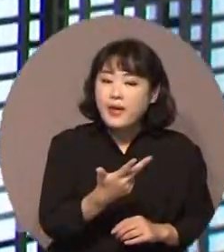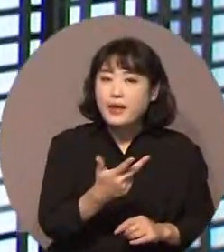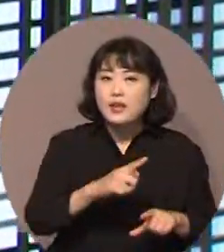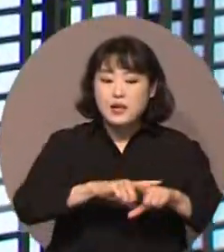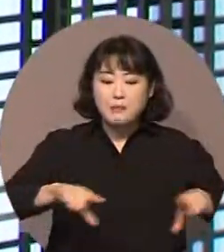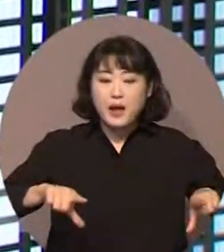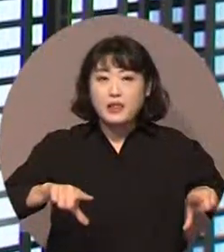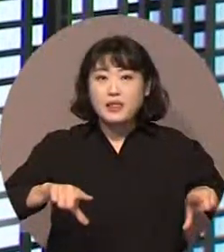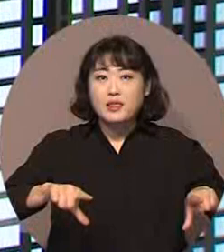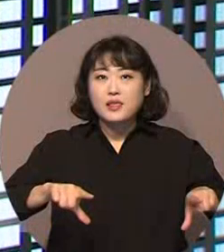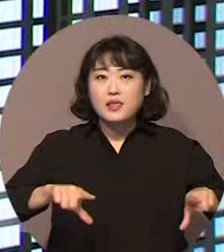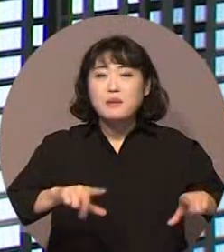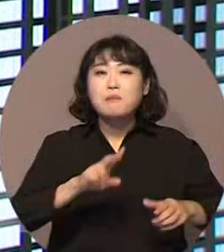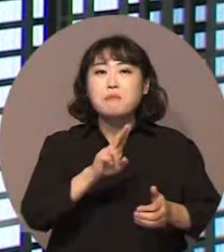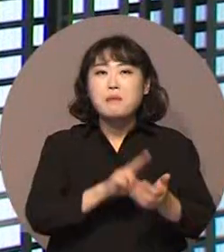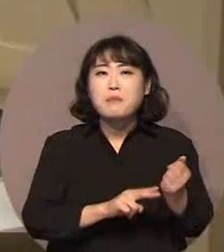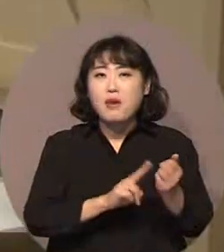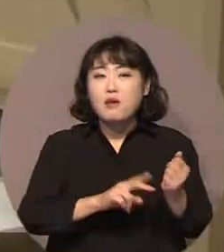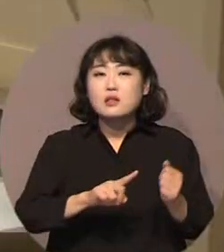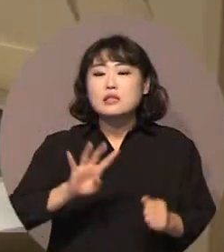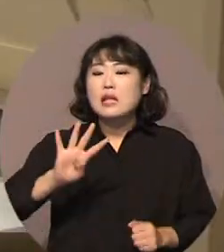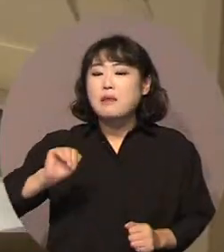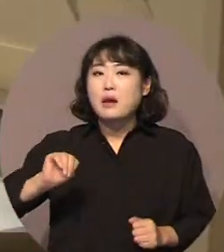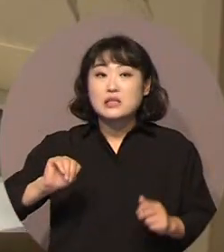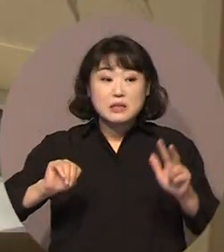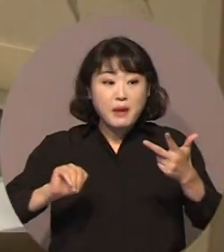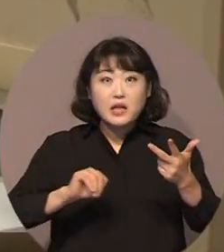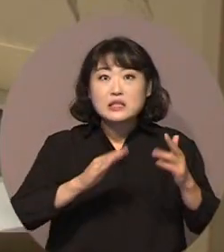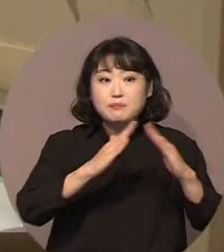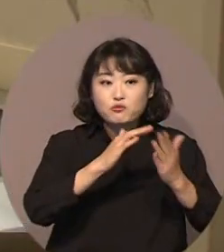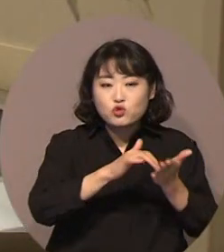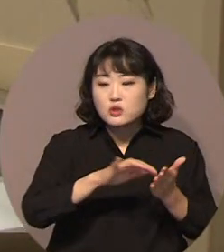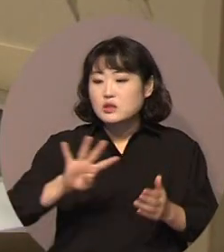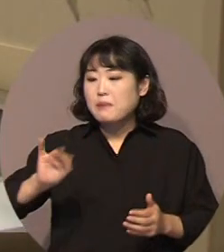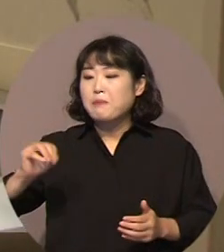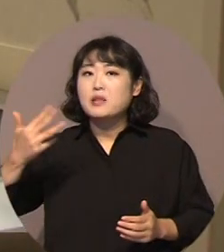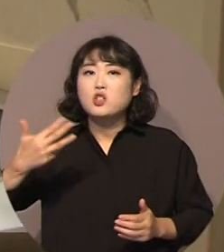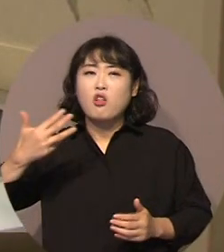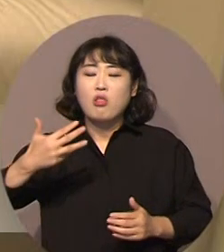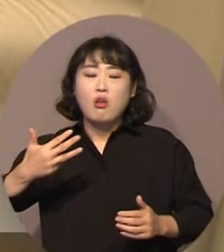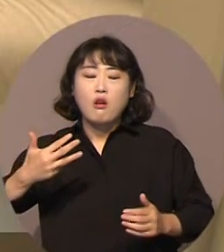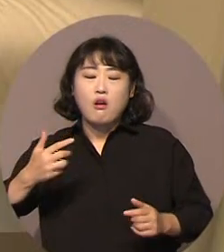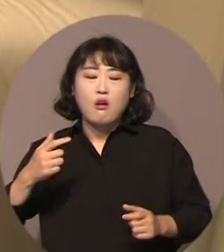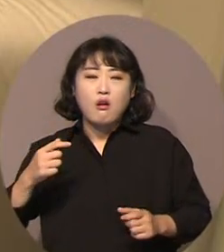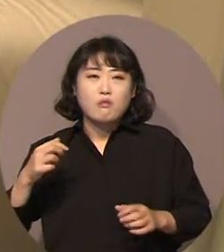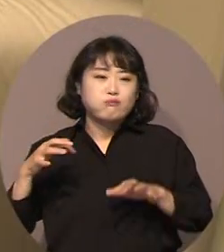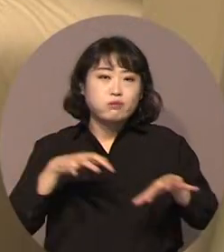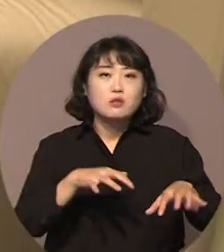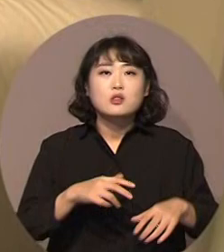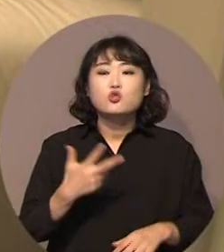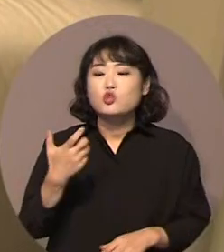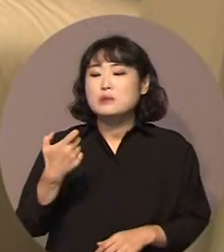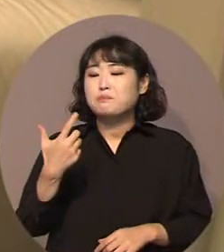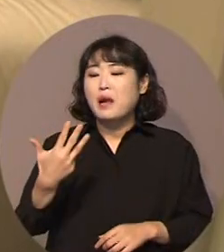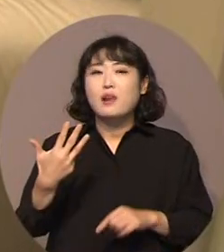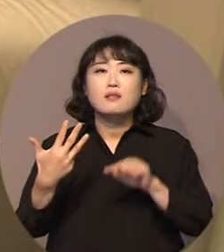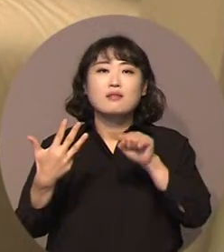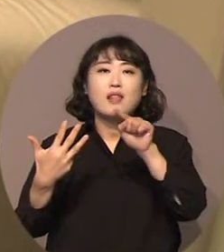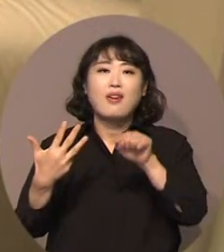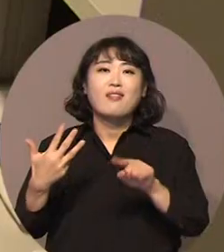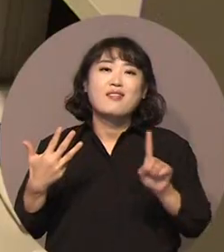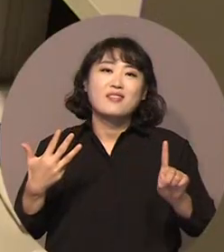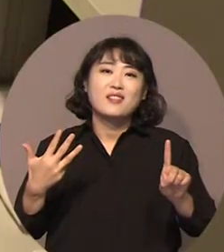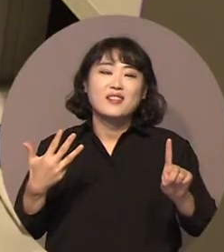공급 1순위 청약에 4만 8천여 명이 몰렸습니다. 평균 경쟁률은 68대 1.